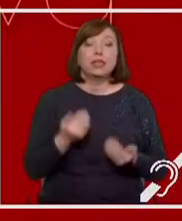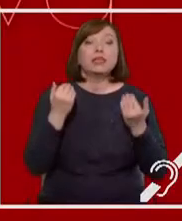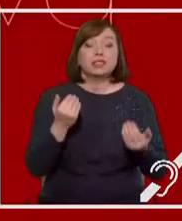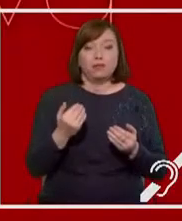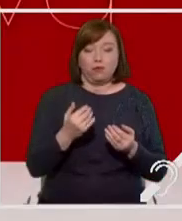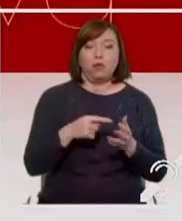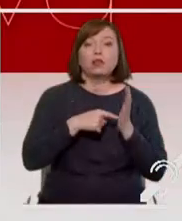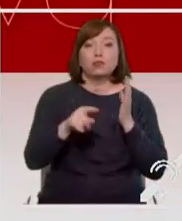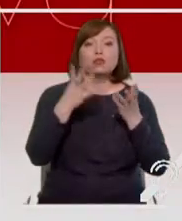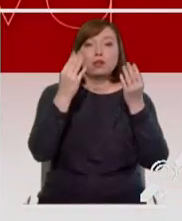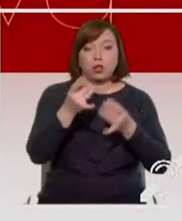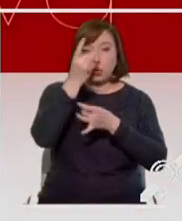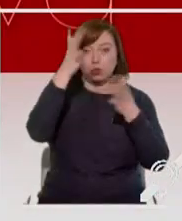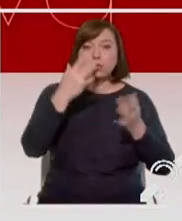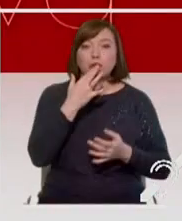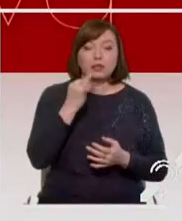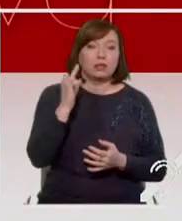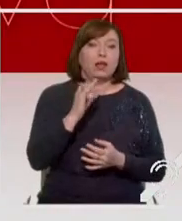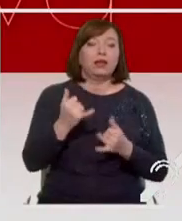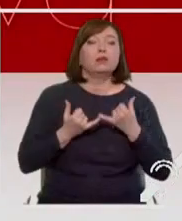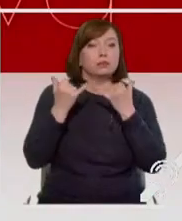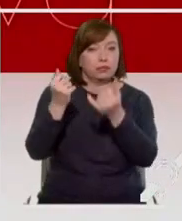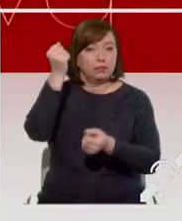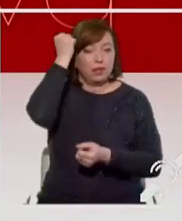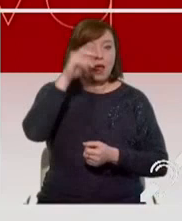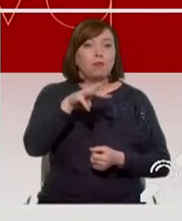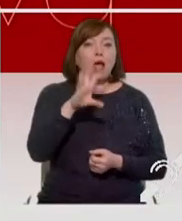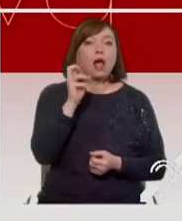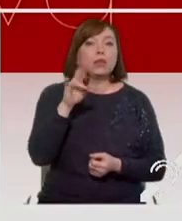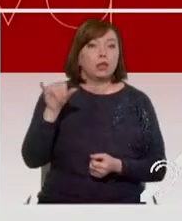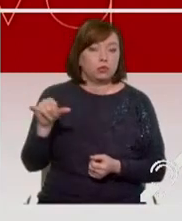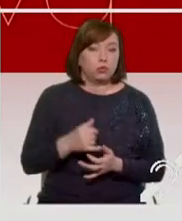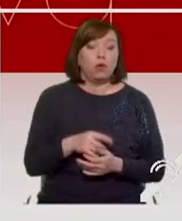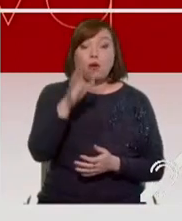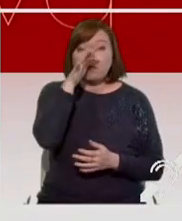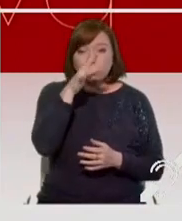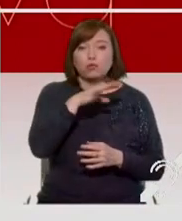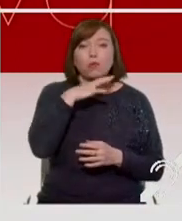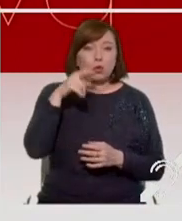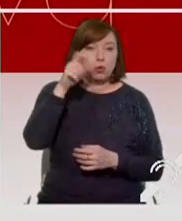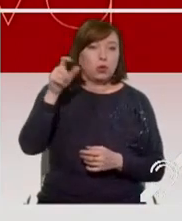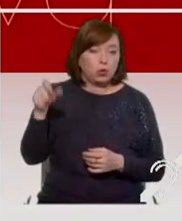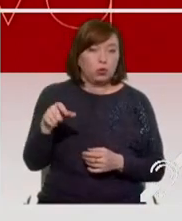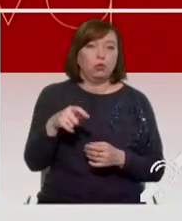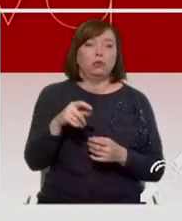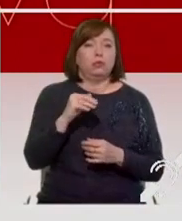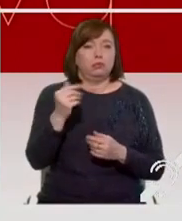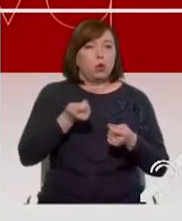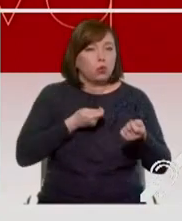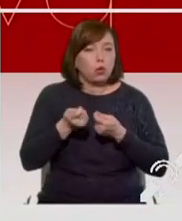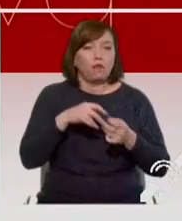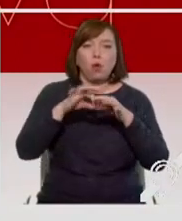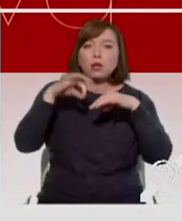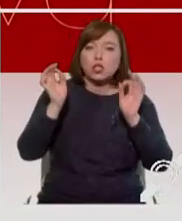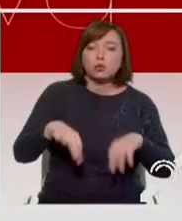Astăzi este Ziua Culturii Naționale și îl omagiem pe Marele Mihai Eminescu. La Chișinău, zeci de persoane, oficiali, oameni de